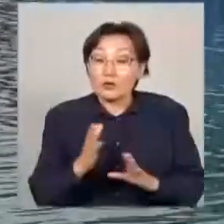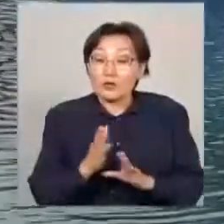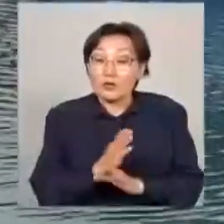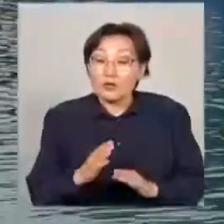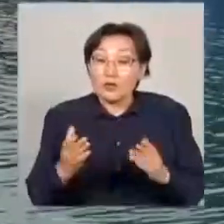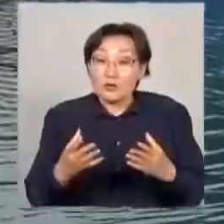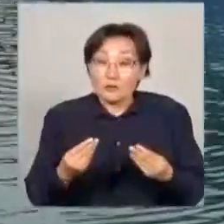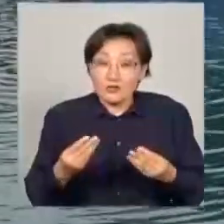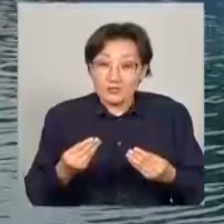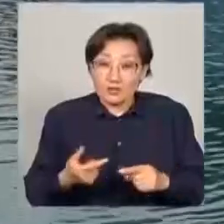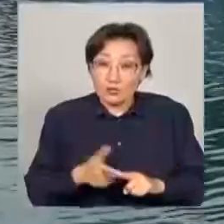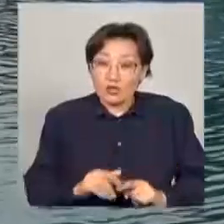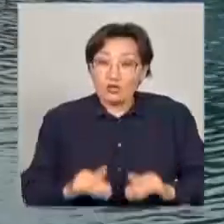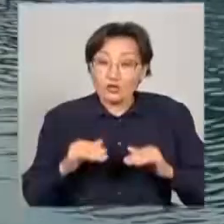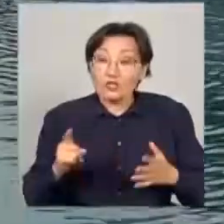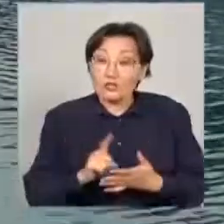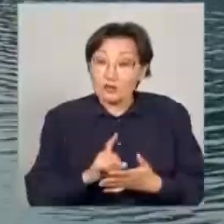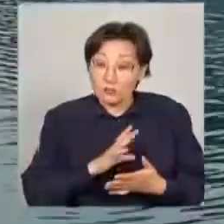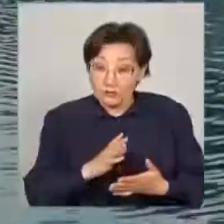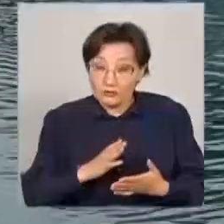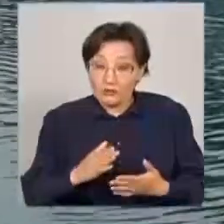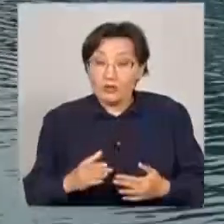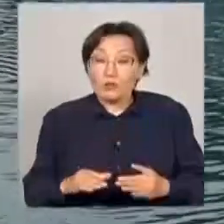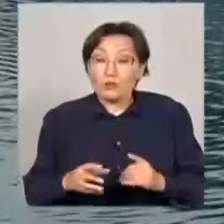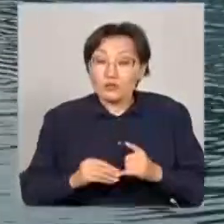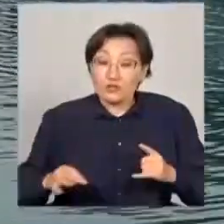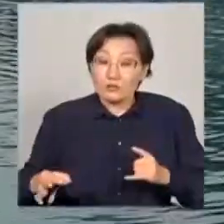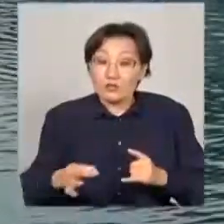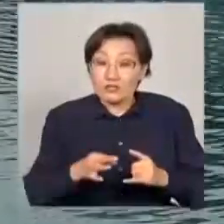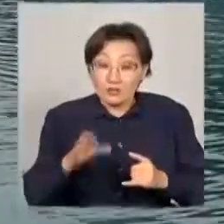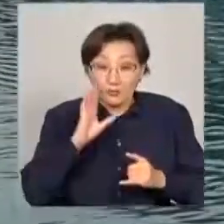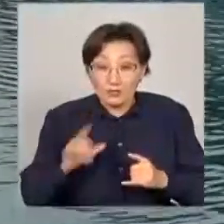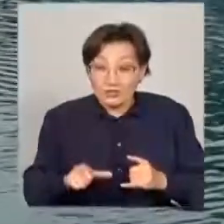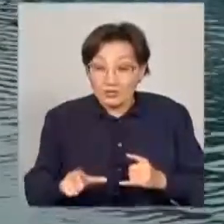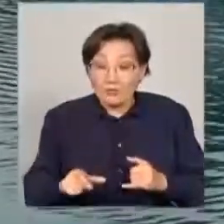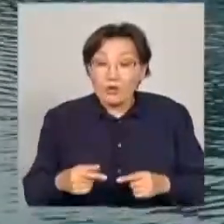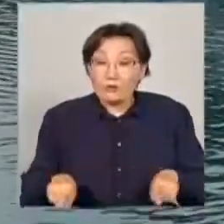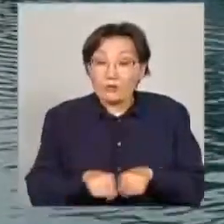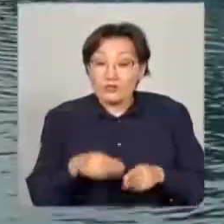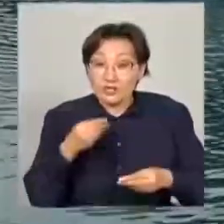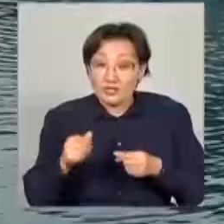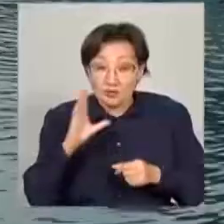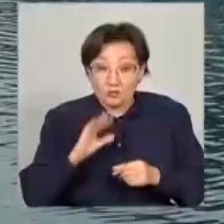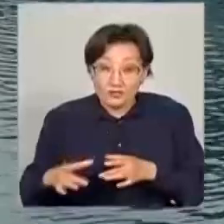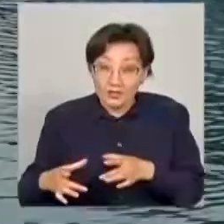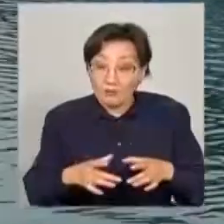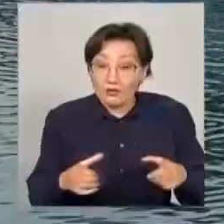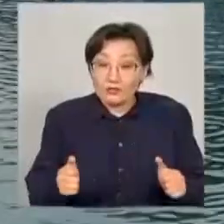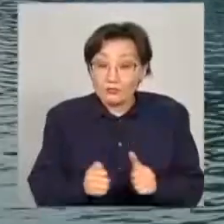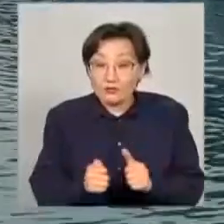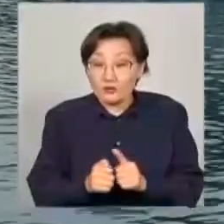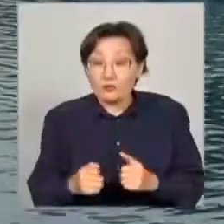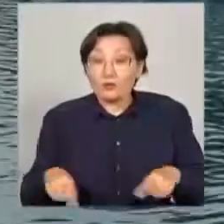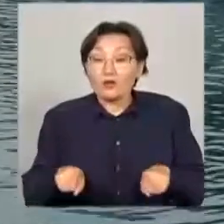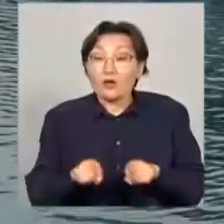ылғалдығы аса жоғары болу керек екен. Яғни өзендер мен көлдер яки мынандай жасанды су қоймаларының маңына аталған